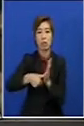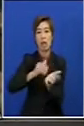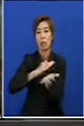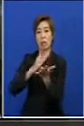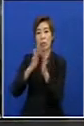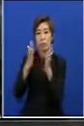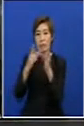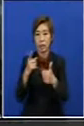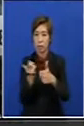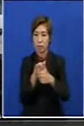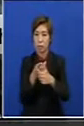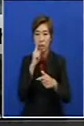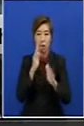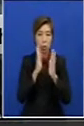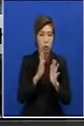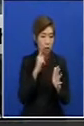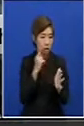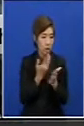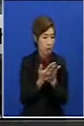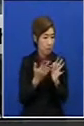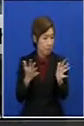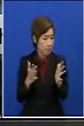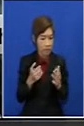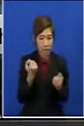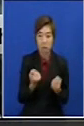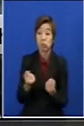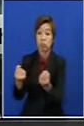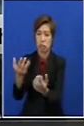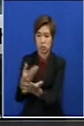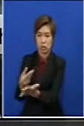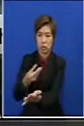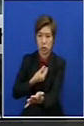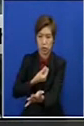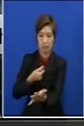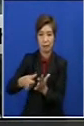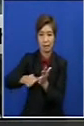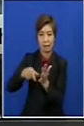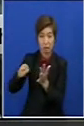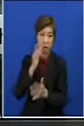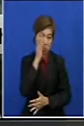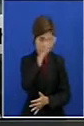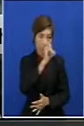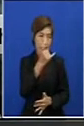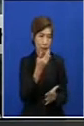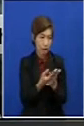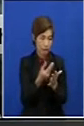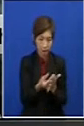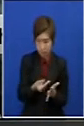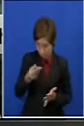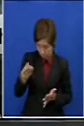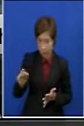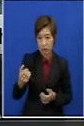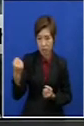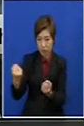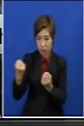คือ1รถของพวกร้อนเงินเอามาวางไว้เพื่อแลกเงินสดออกไปกลุ่มนี้มีโอกาสมาไถ่ถอนหรือไม่ก็ยอมส่งดอกเบี้ยในอัต